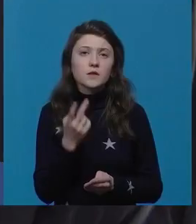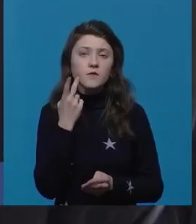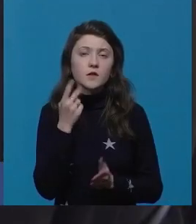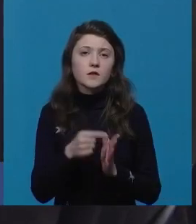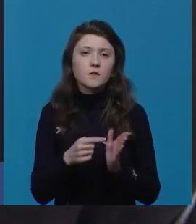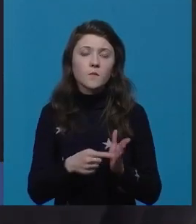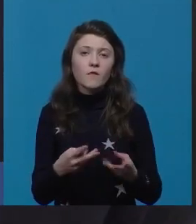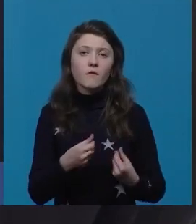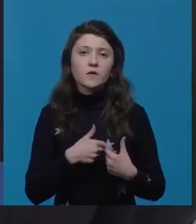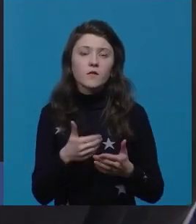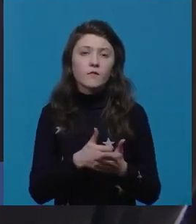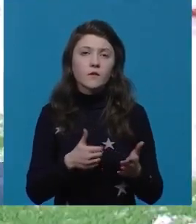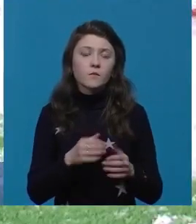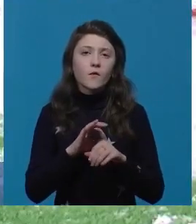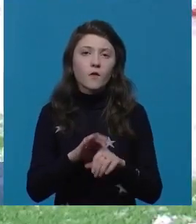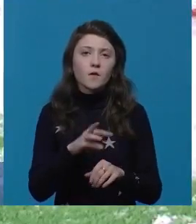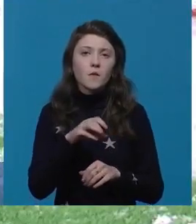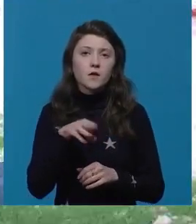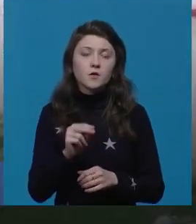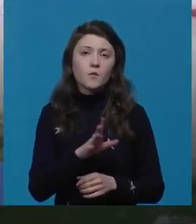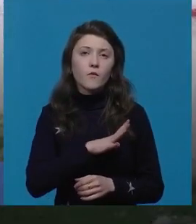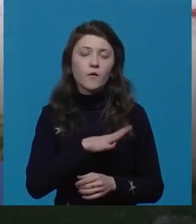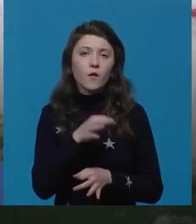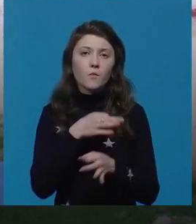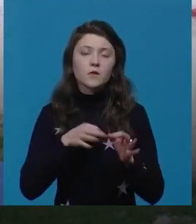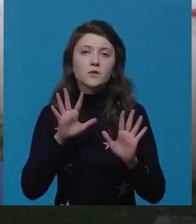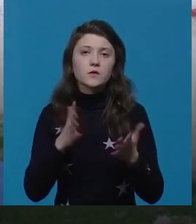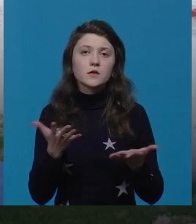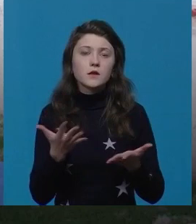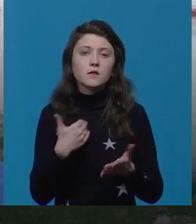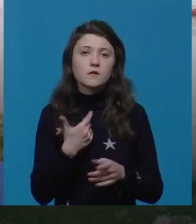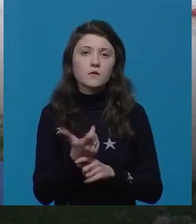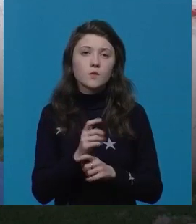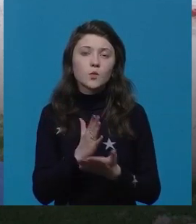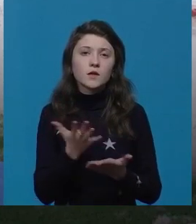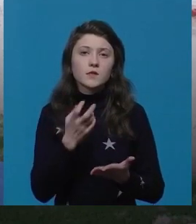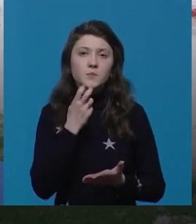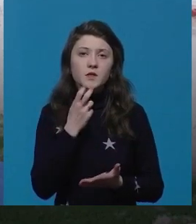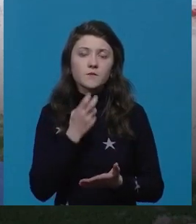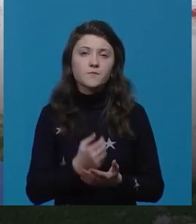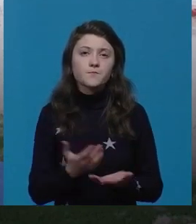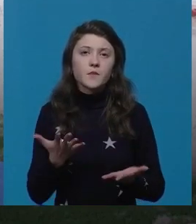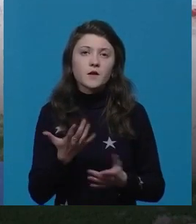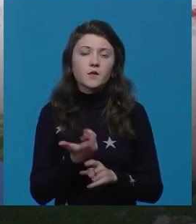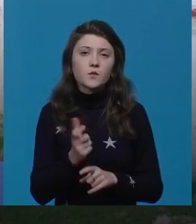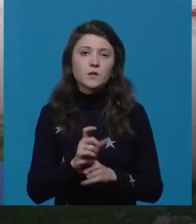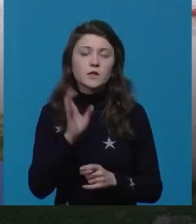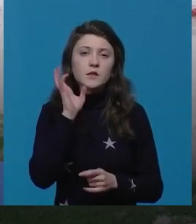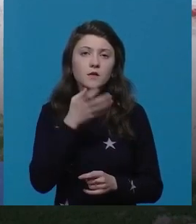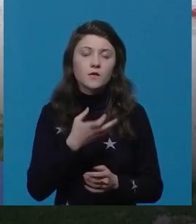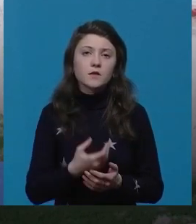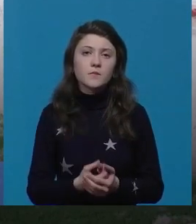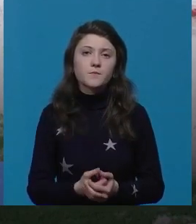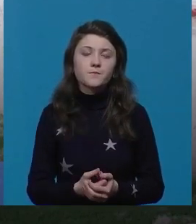враженнями від проведеного матчу. Буває, ми обговорюємо ситуації, які дуже смішні є, які дуже серйозні.